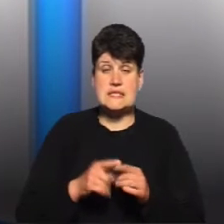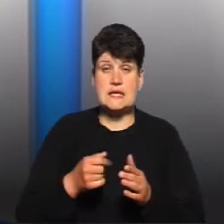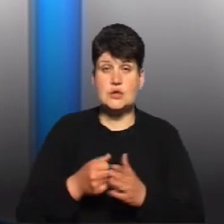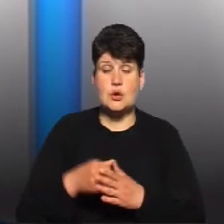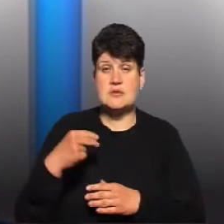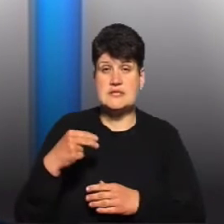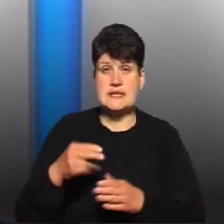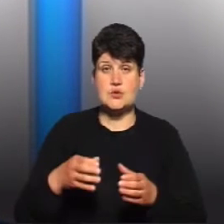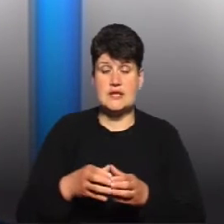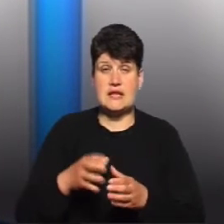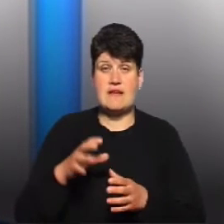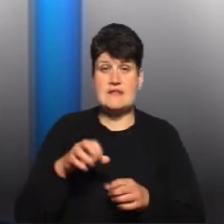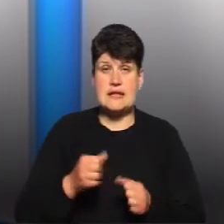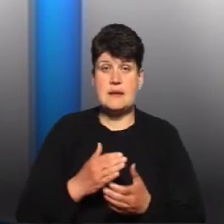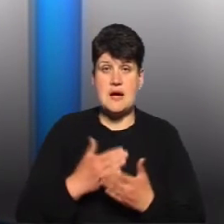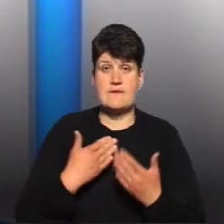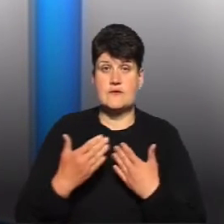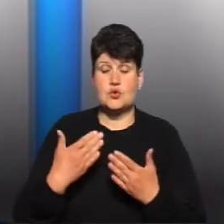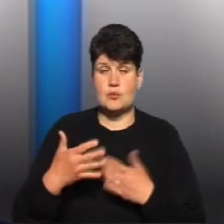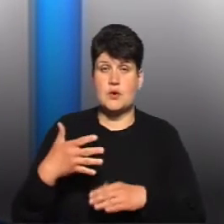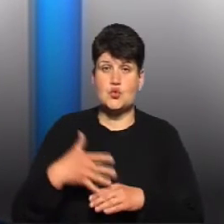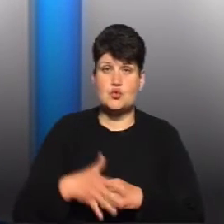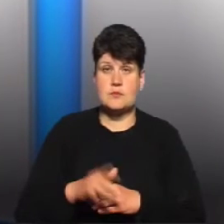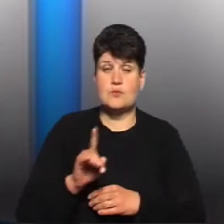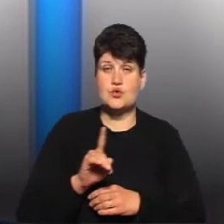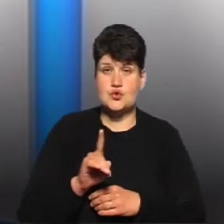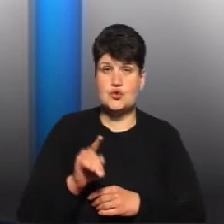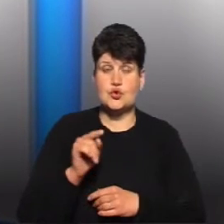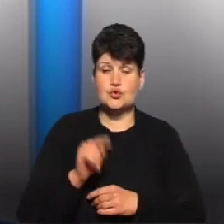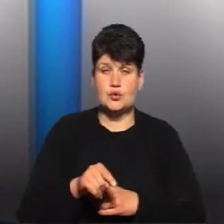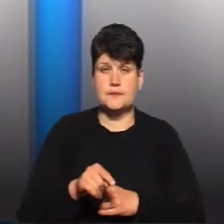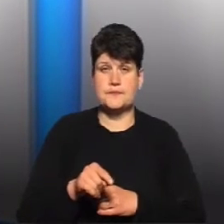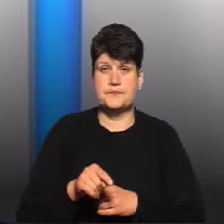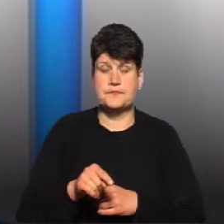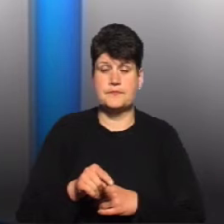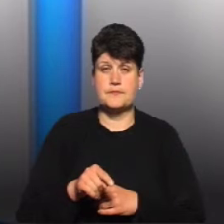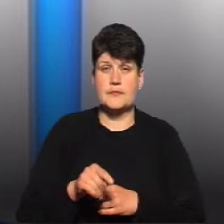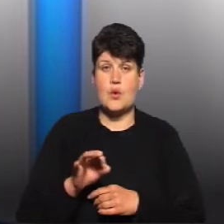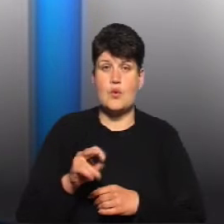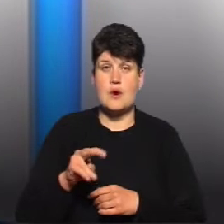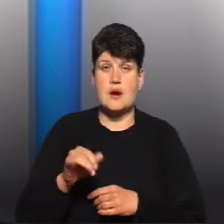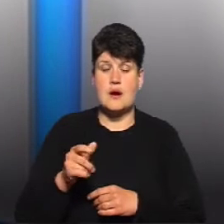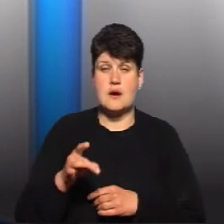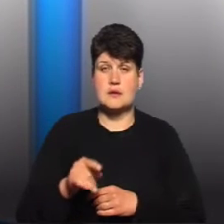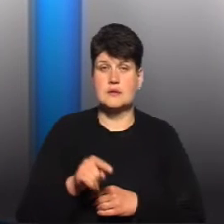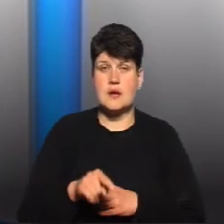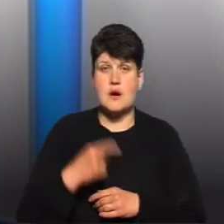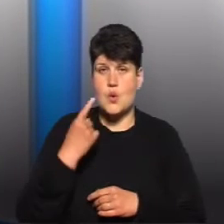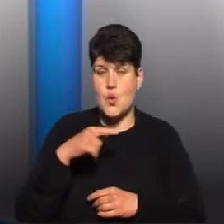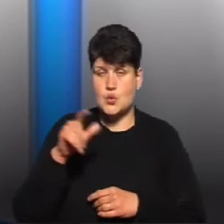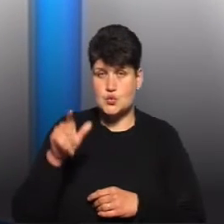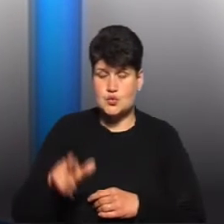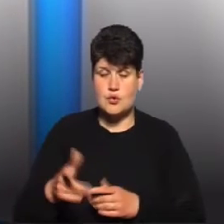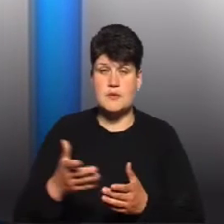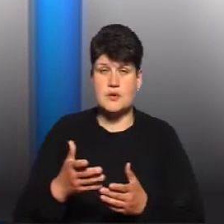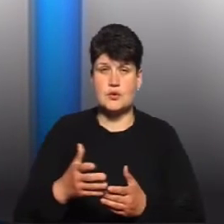відношення, але ми розуміємо, що той же самий, скажімо, олігарх, тобто та особа, яку визнали олігархом,